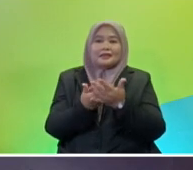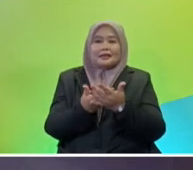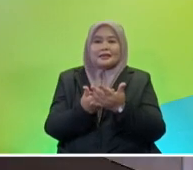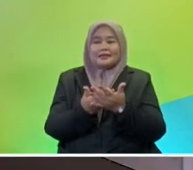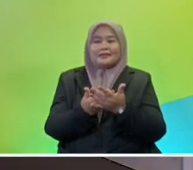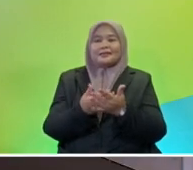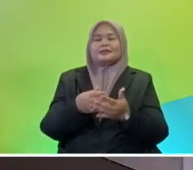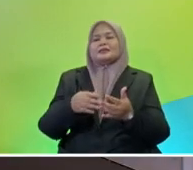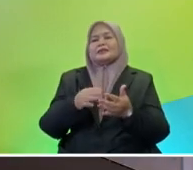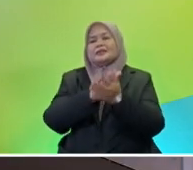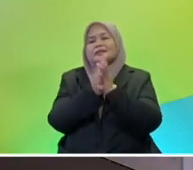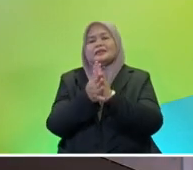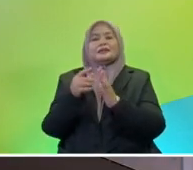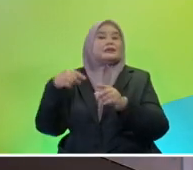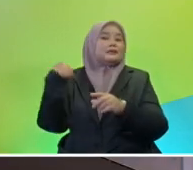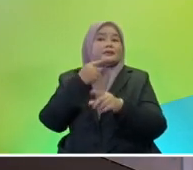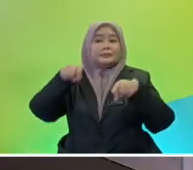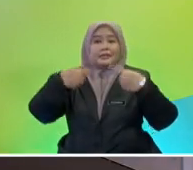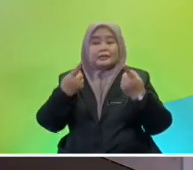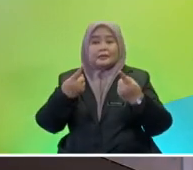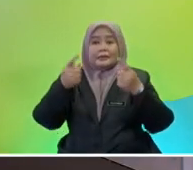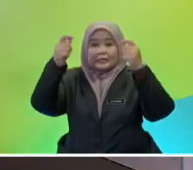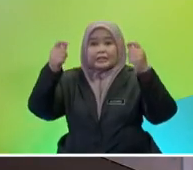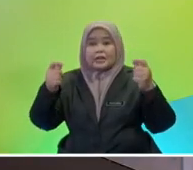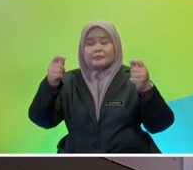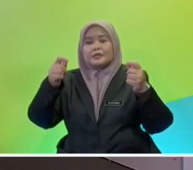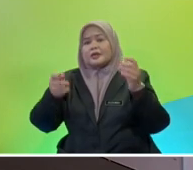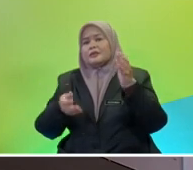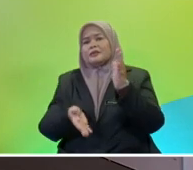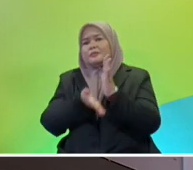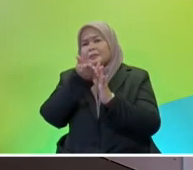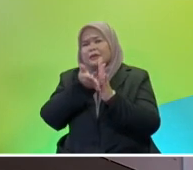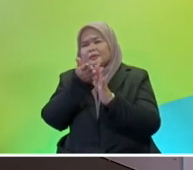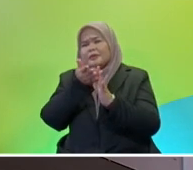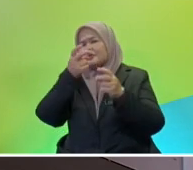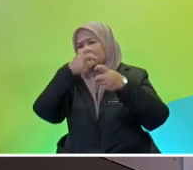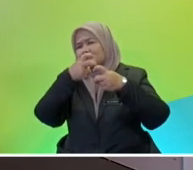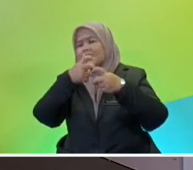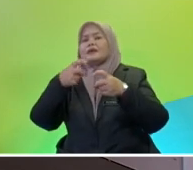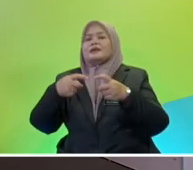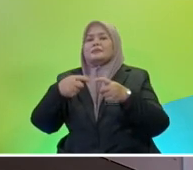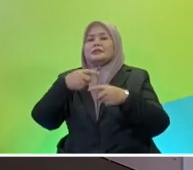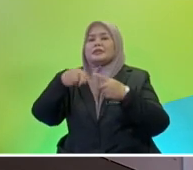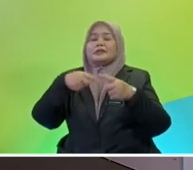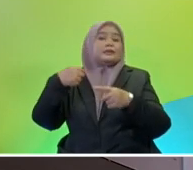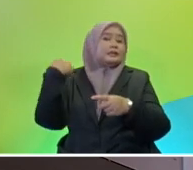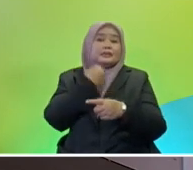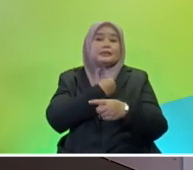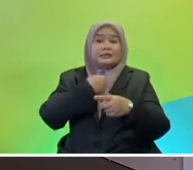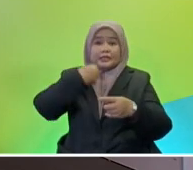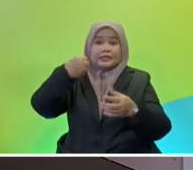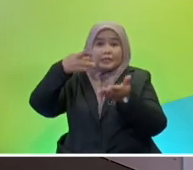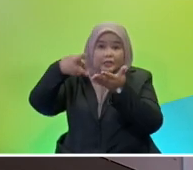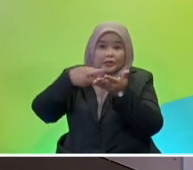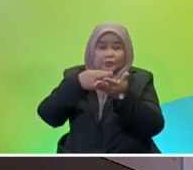Jadi kita pergi kepada satu tahap yang paling critical yaitu Apabila kita ingin merecordkan